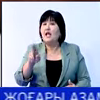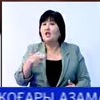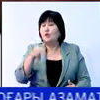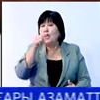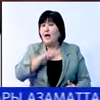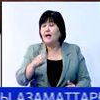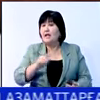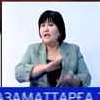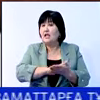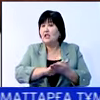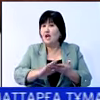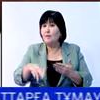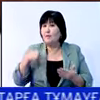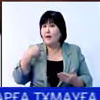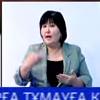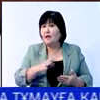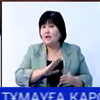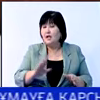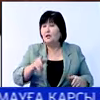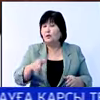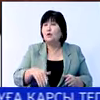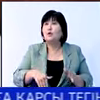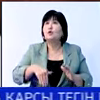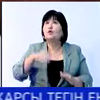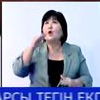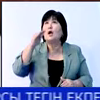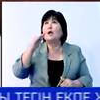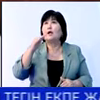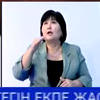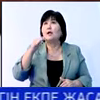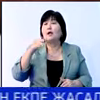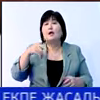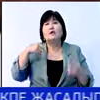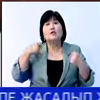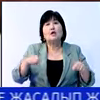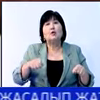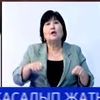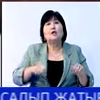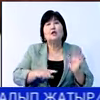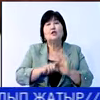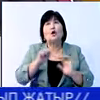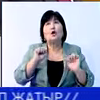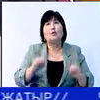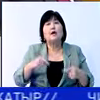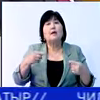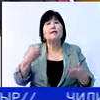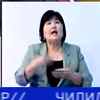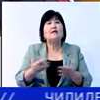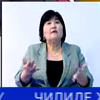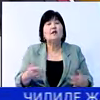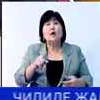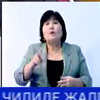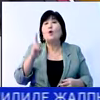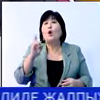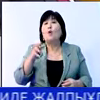дейін жаппаған жағдайда ол жобаны сатуға да шығаруы мүмкін, басқа инвесторлар тартуы мүмкін. Жалпы бұл